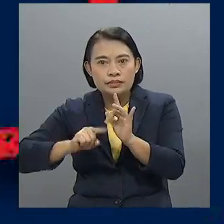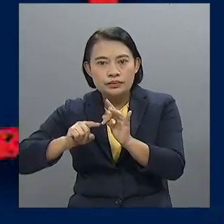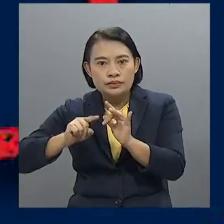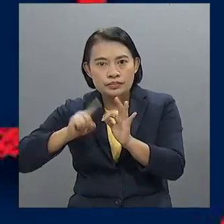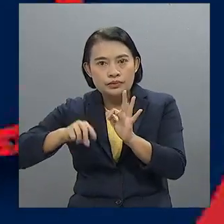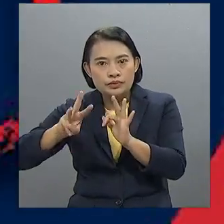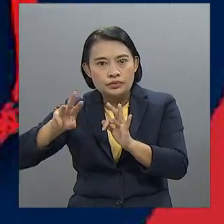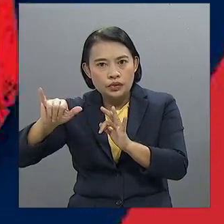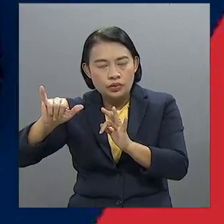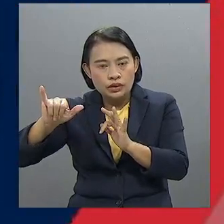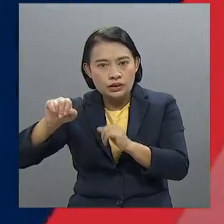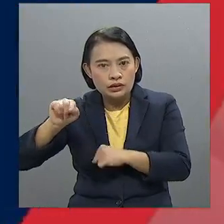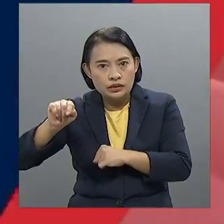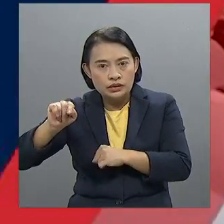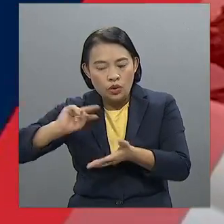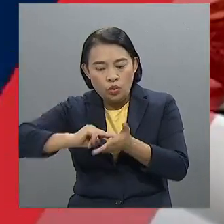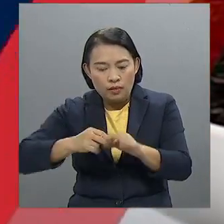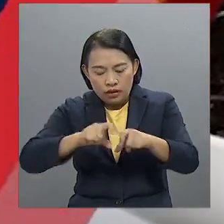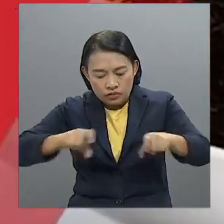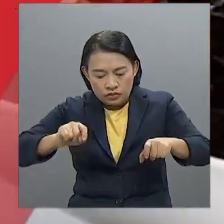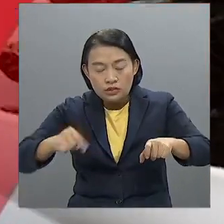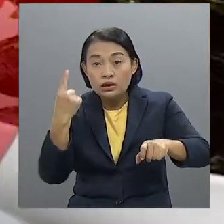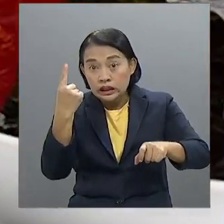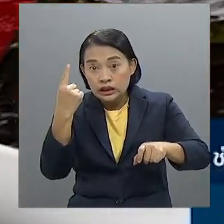นะหน่วยเป็นว่าคือ 1แผ่นหรือว่า 1 2